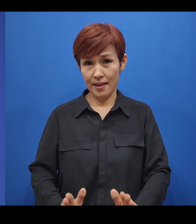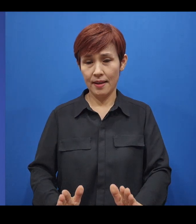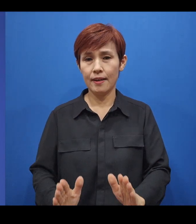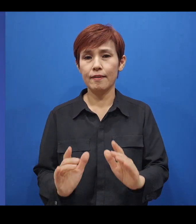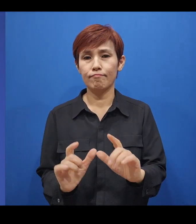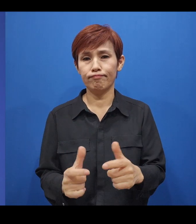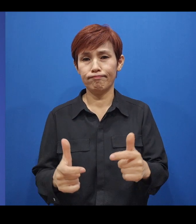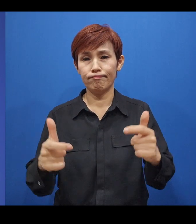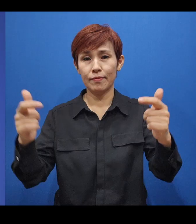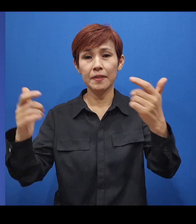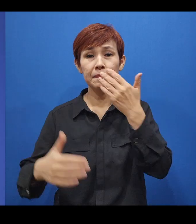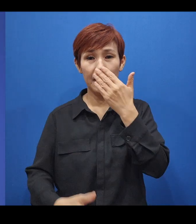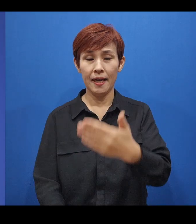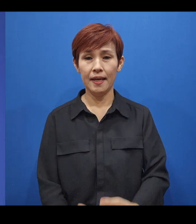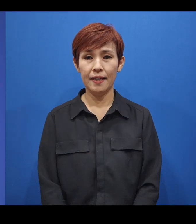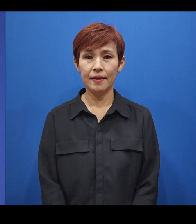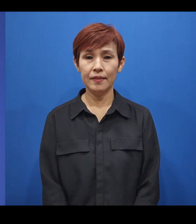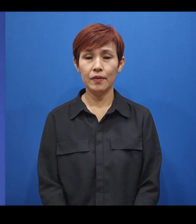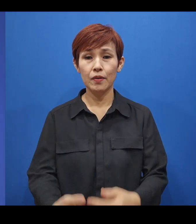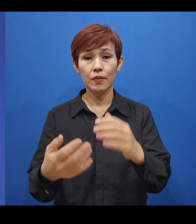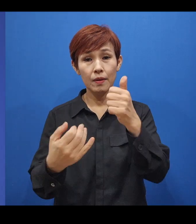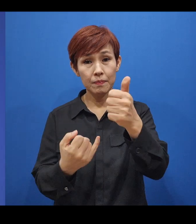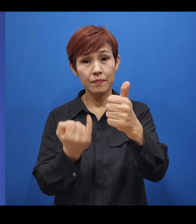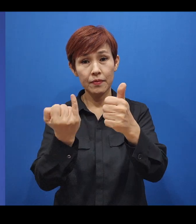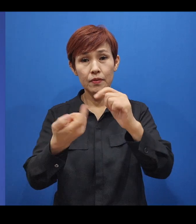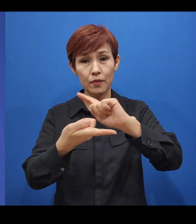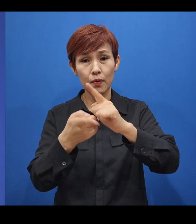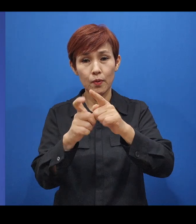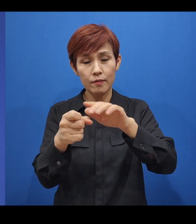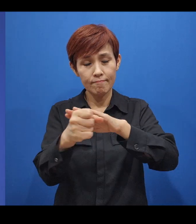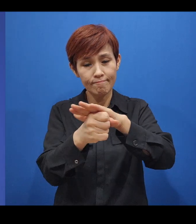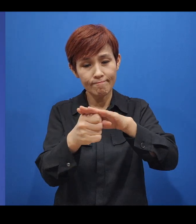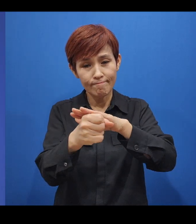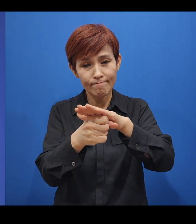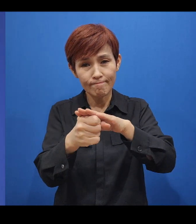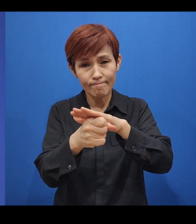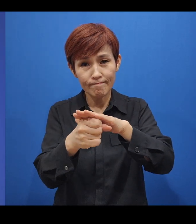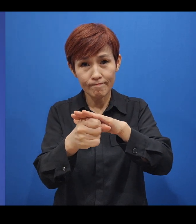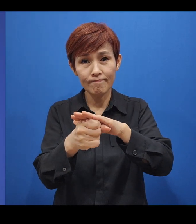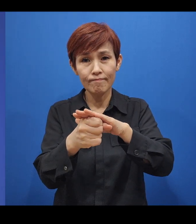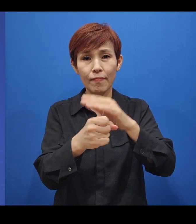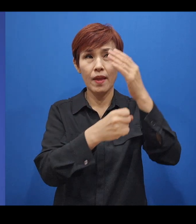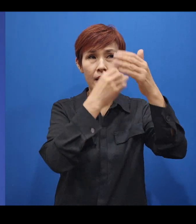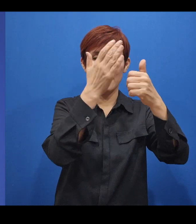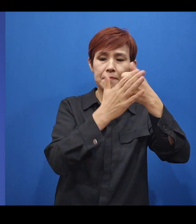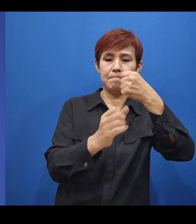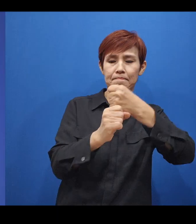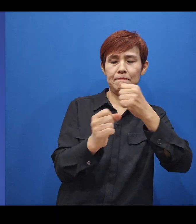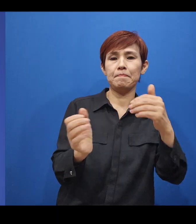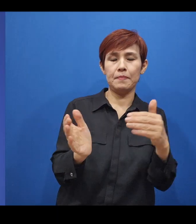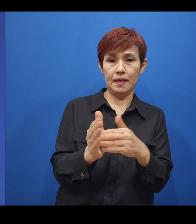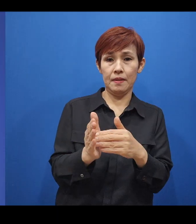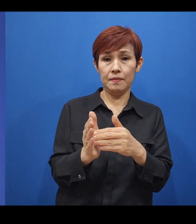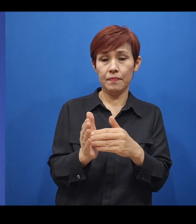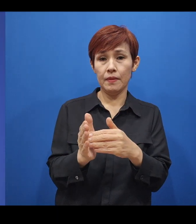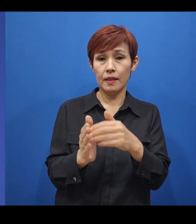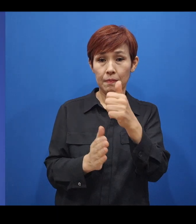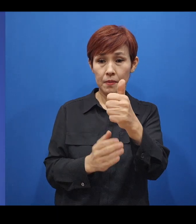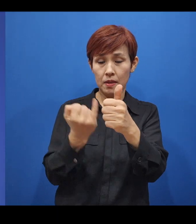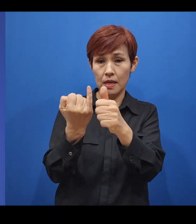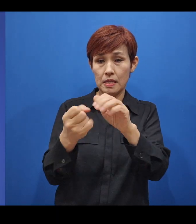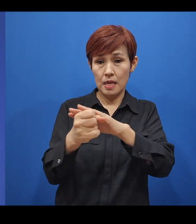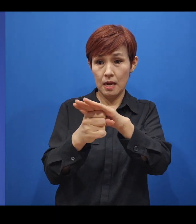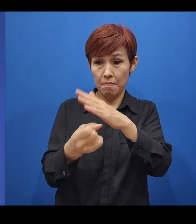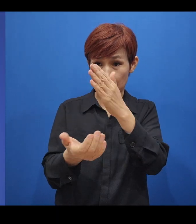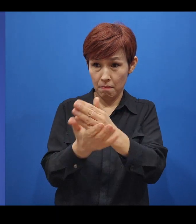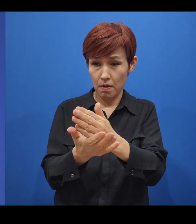만드시고 서로 사랑하게 만들어 놓으셨어요. 그 방식으로만 생육하고